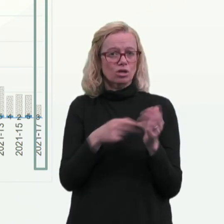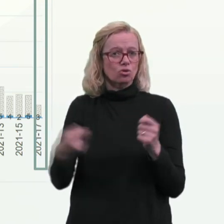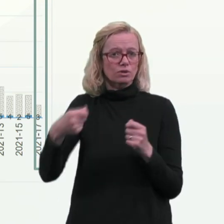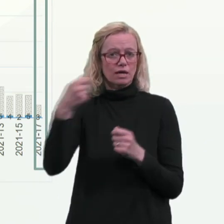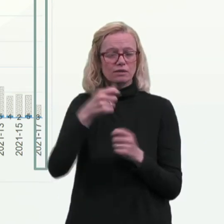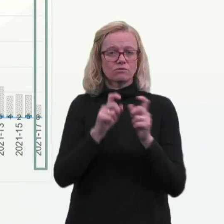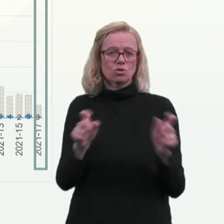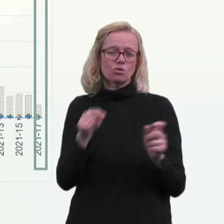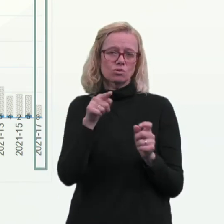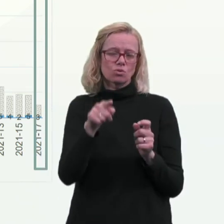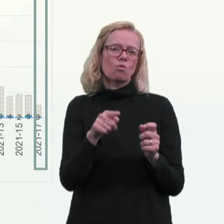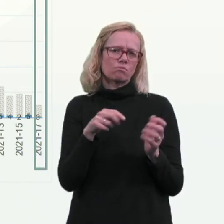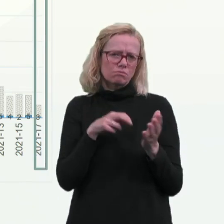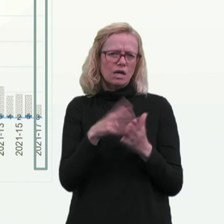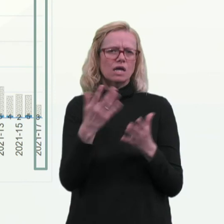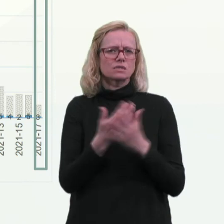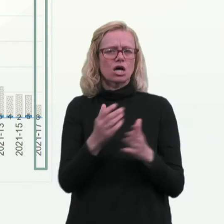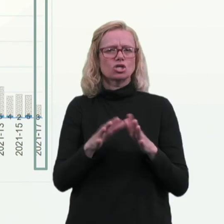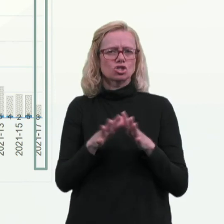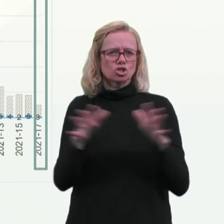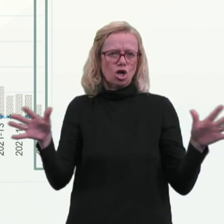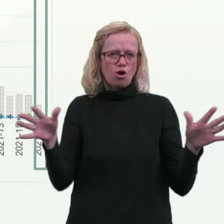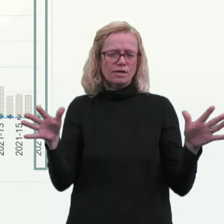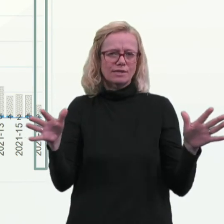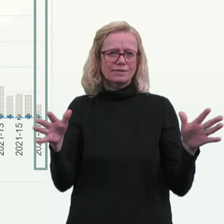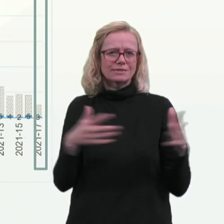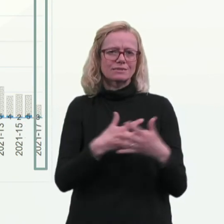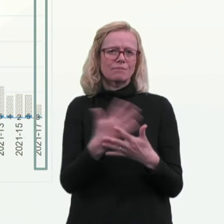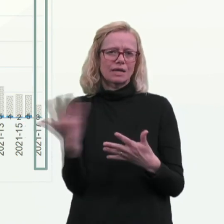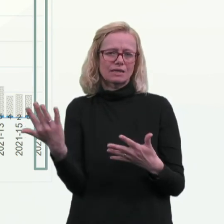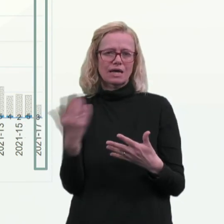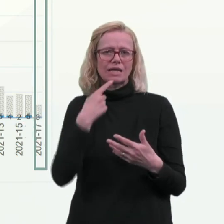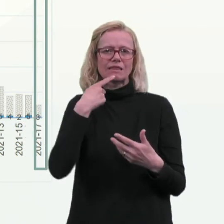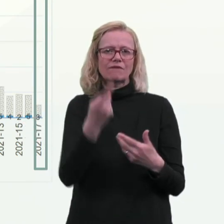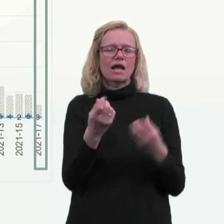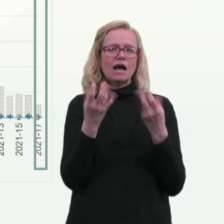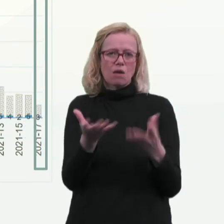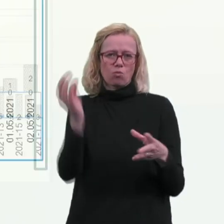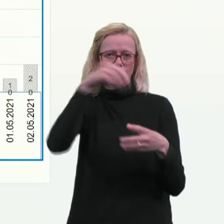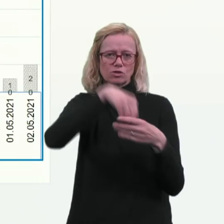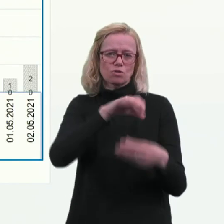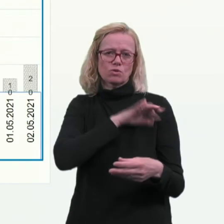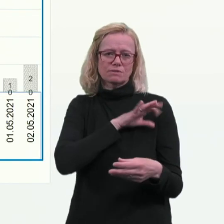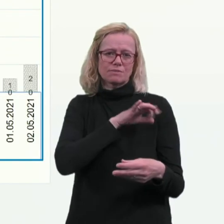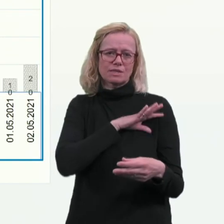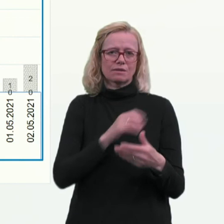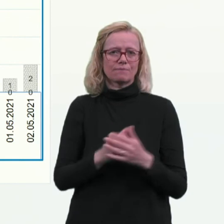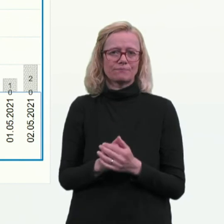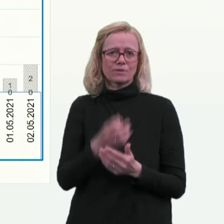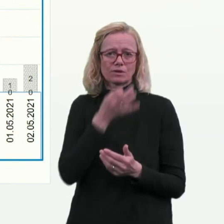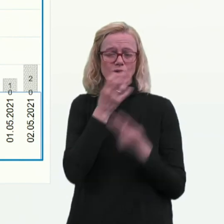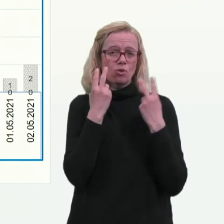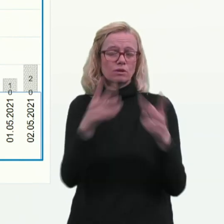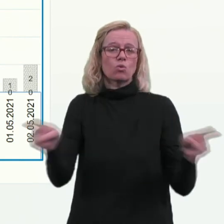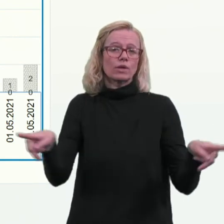torej gre za en širok spekter definicije, kamor uvrščamo te smrti. In če isto pogledamo še